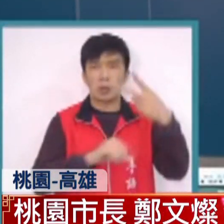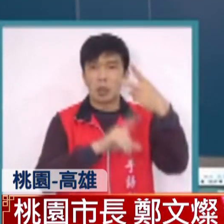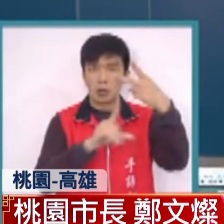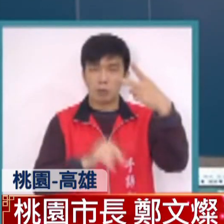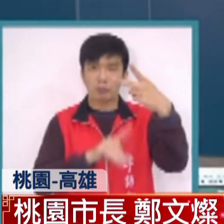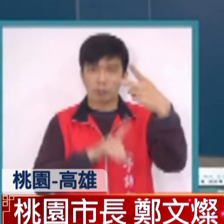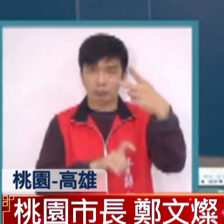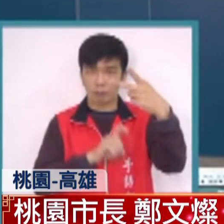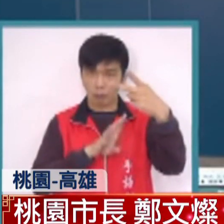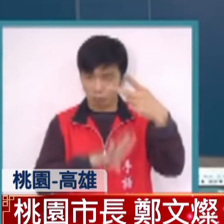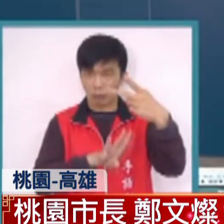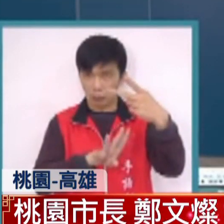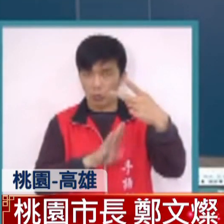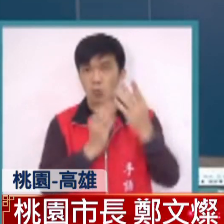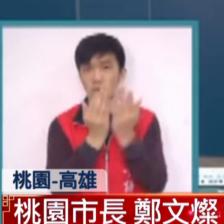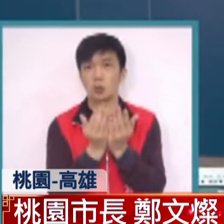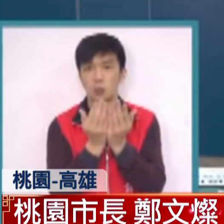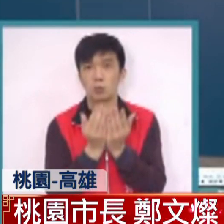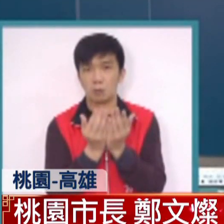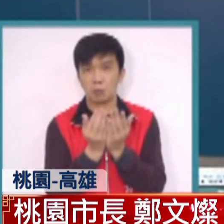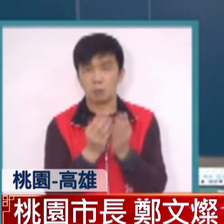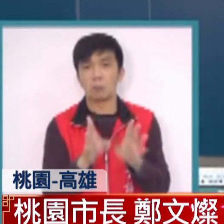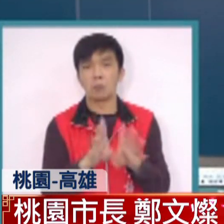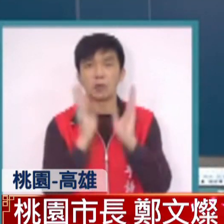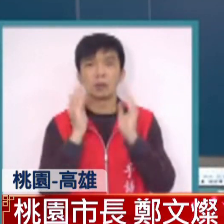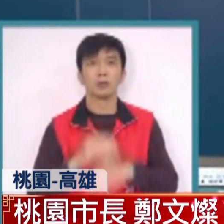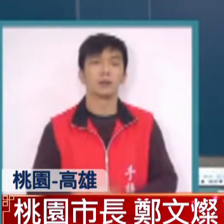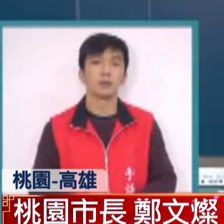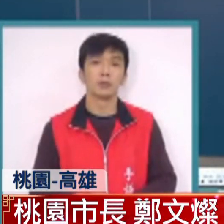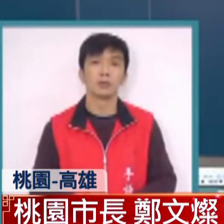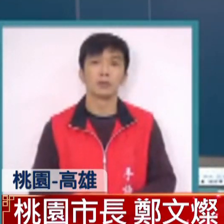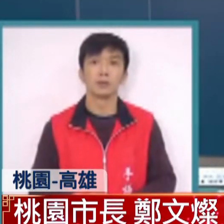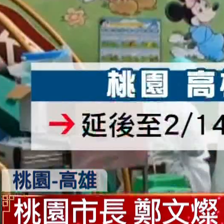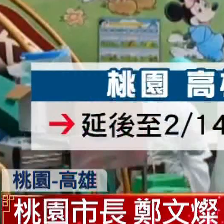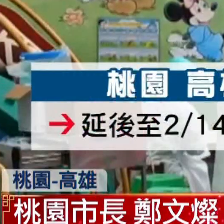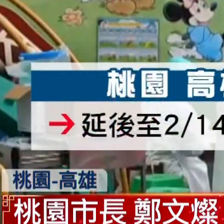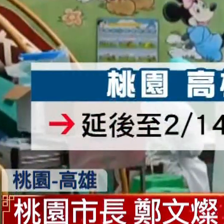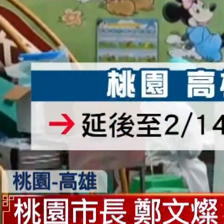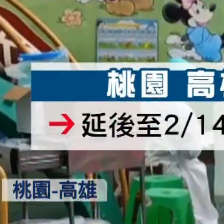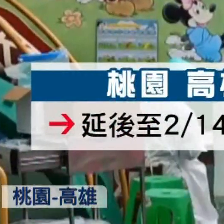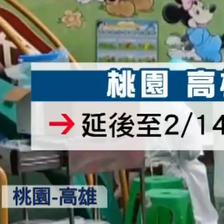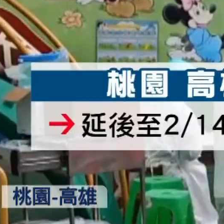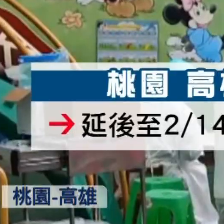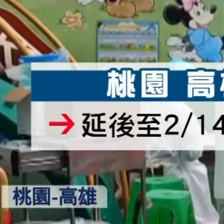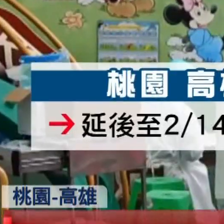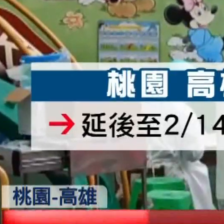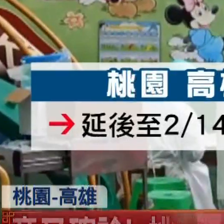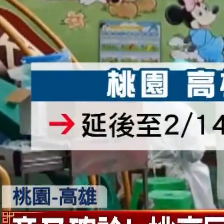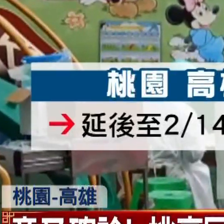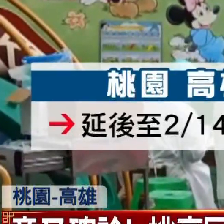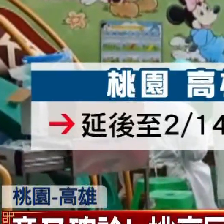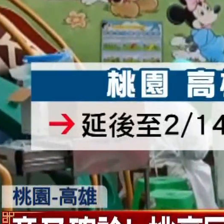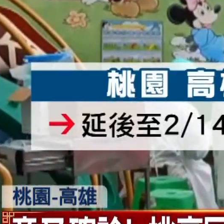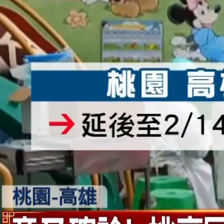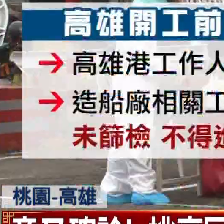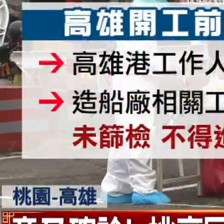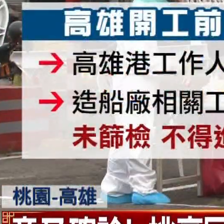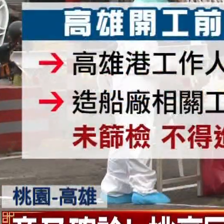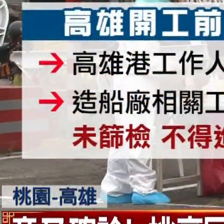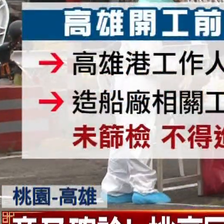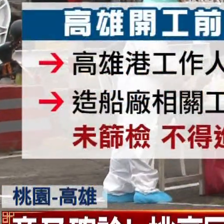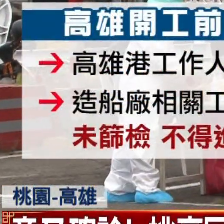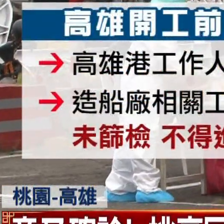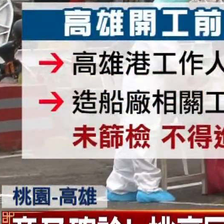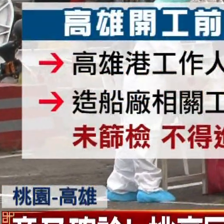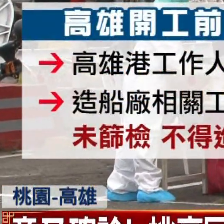儿园的开学时间，那么展延到2月14号。 不止把幼儿园开学延后到2月14号，陈其